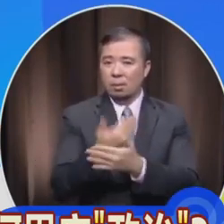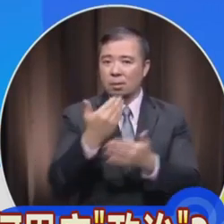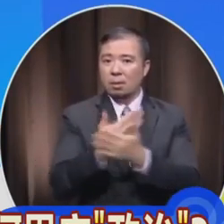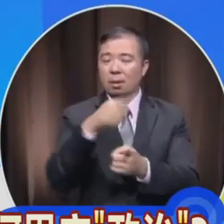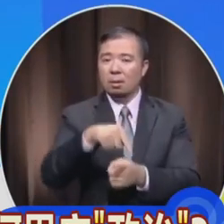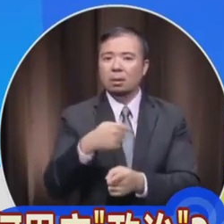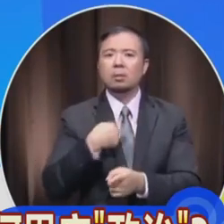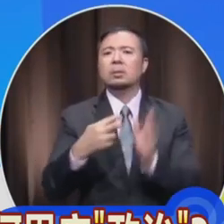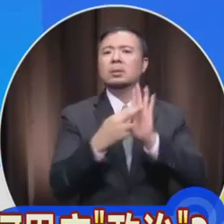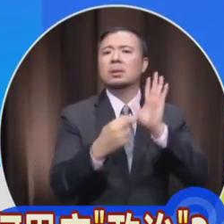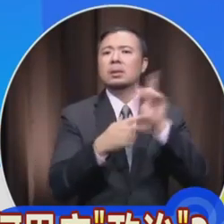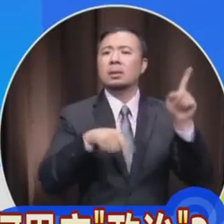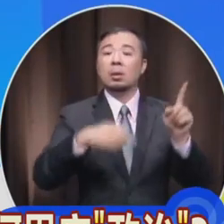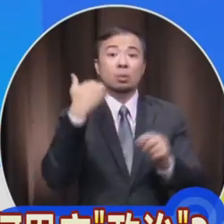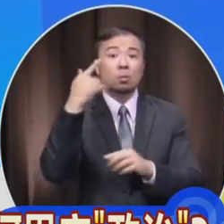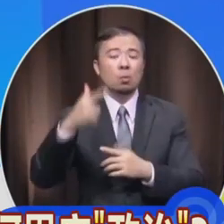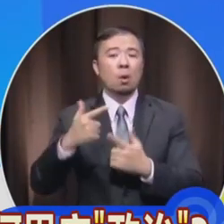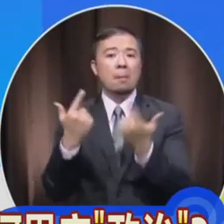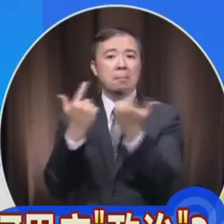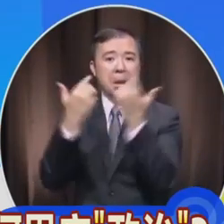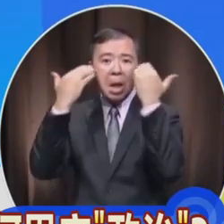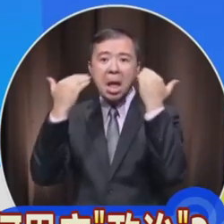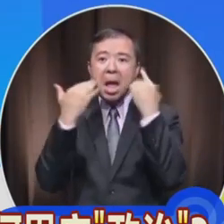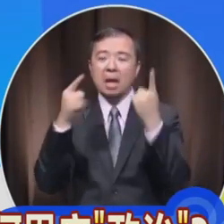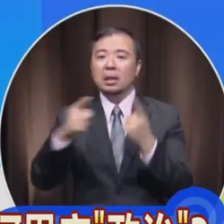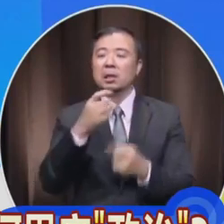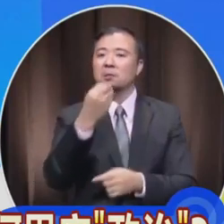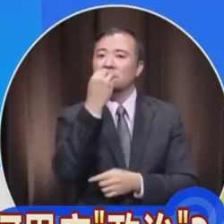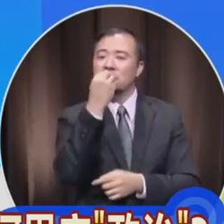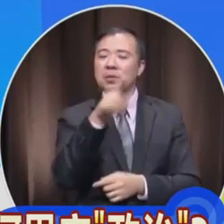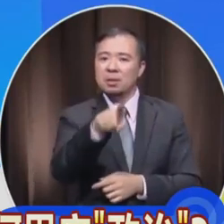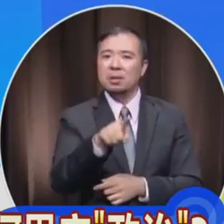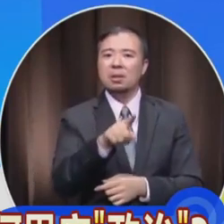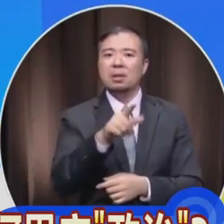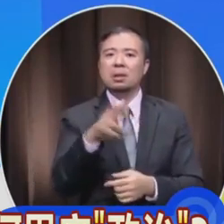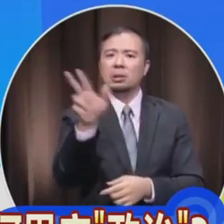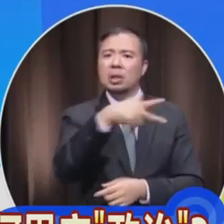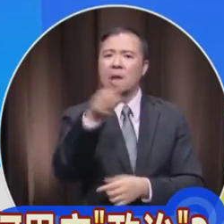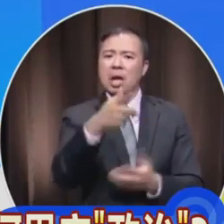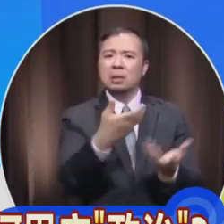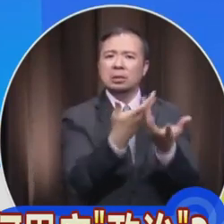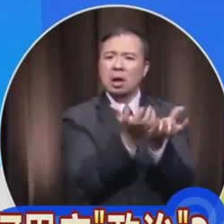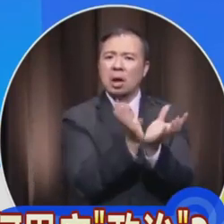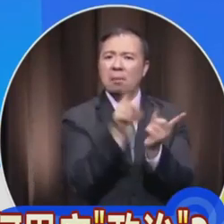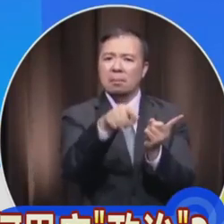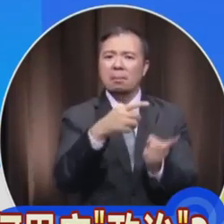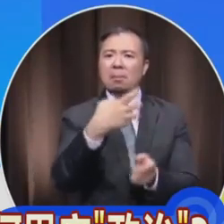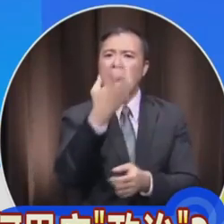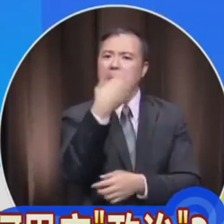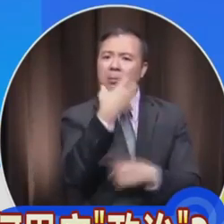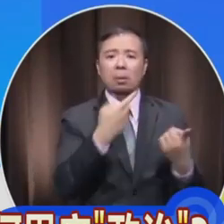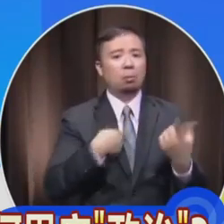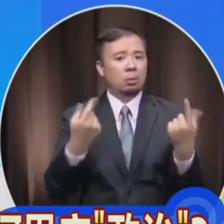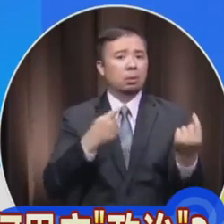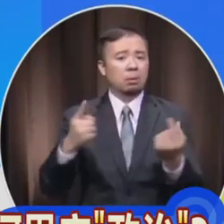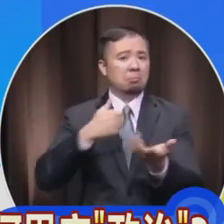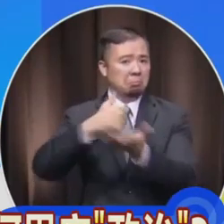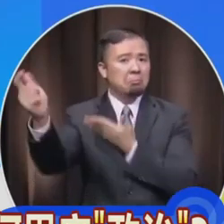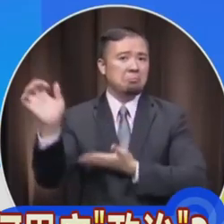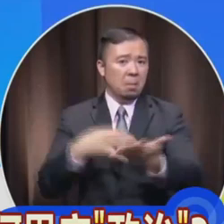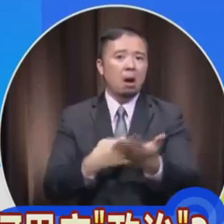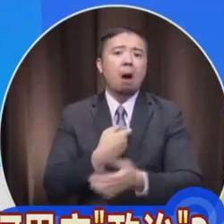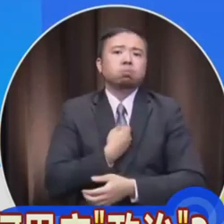吃燕巢的芭乐，我们都要卖。这是一个很极端的例子，就代表未来高雄市面向国际跟海洋的时候，是不能有任